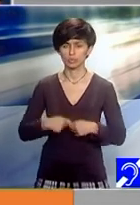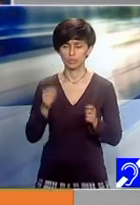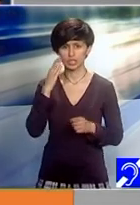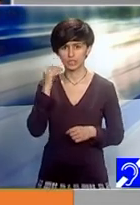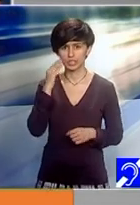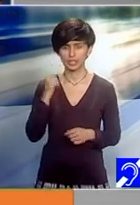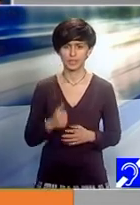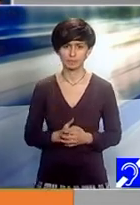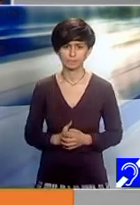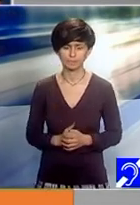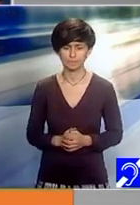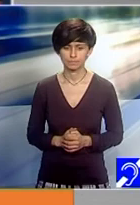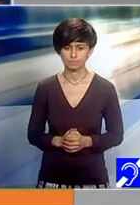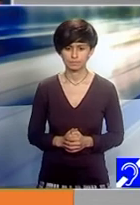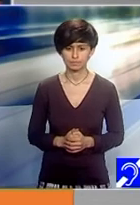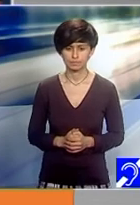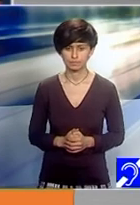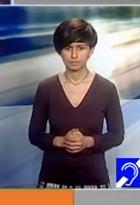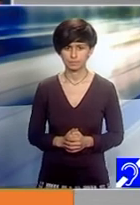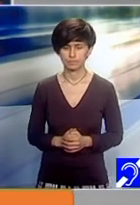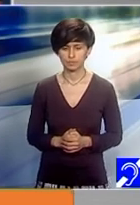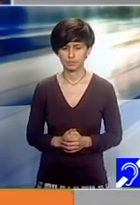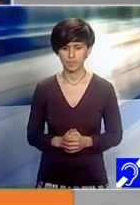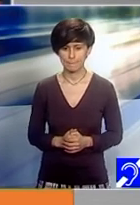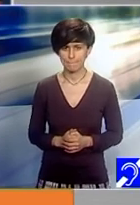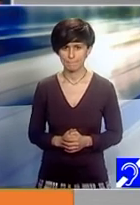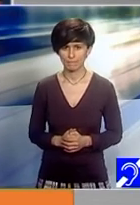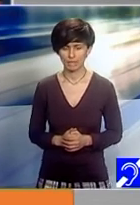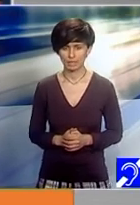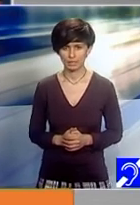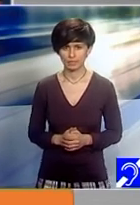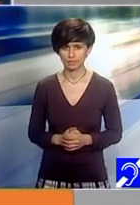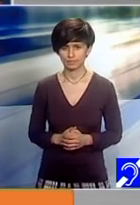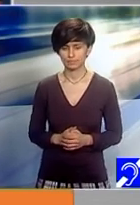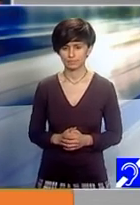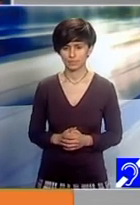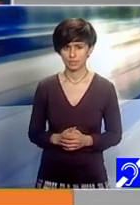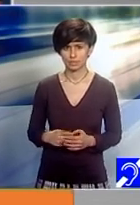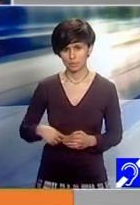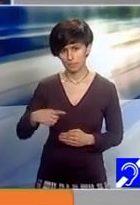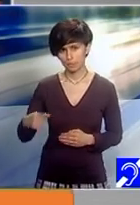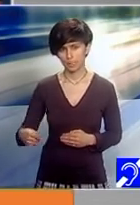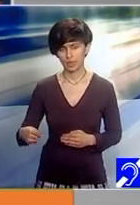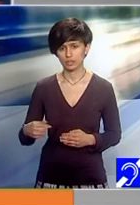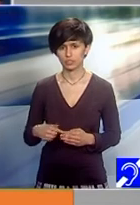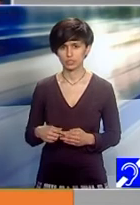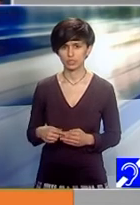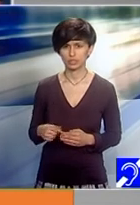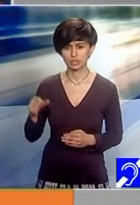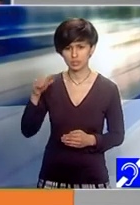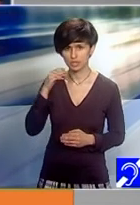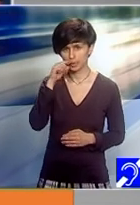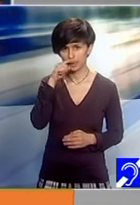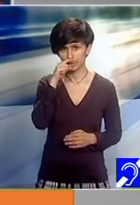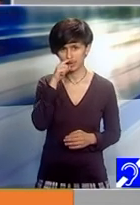48, 52 și 57, corect. 52 și 57, iar Dobre, care la 16 va lupta vineri. Deci